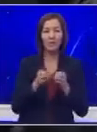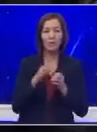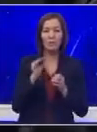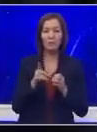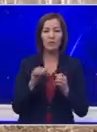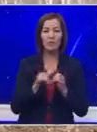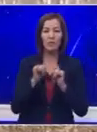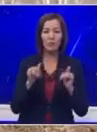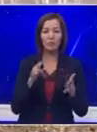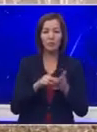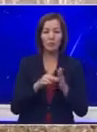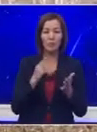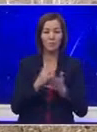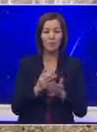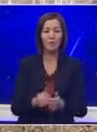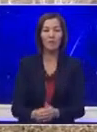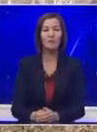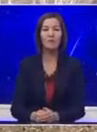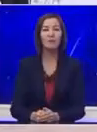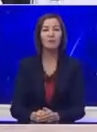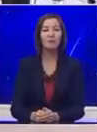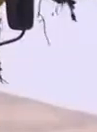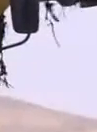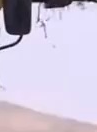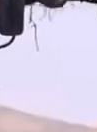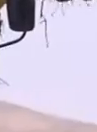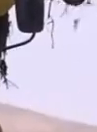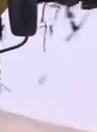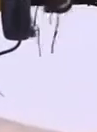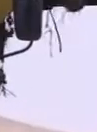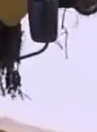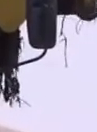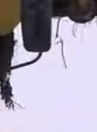гектарға дейін арттыру жоспарланып отыр. Камила Тынштай, Қайрат Қасырғанов, Жетісу арнасы, Талдықорған.